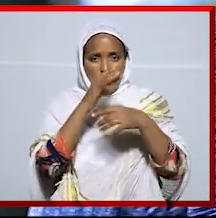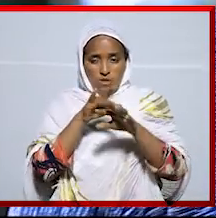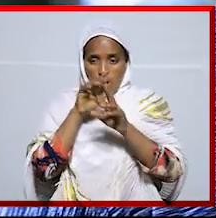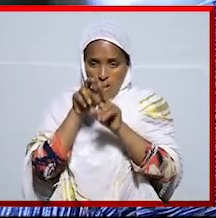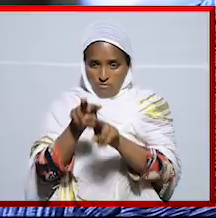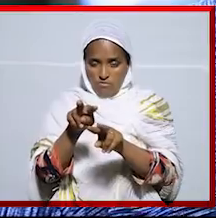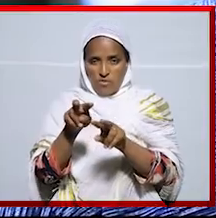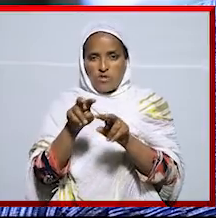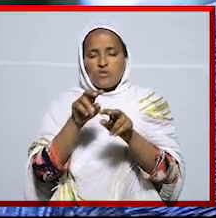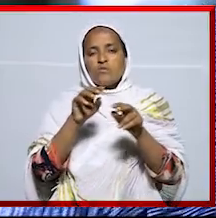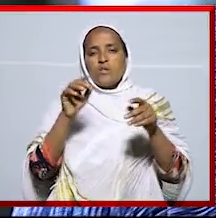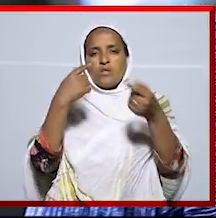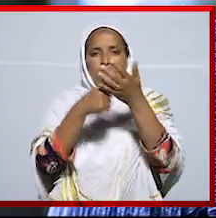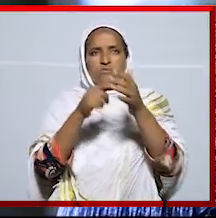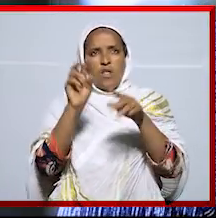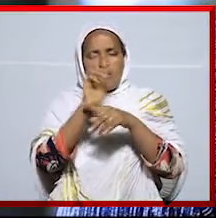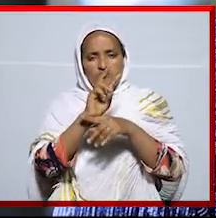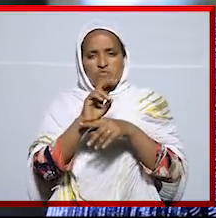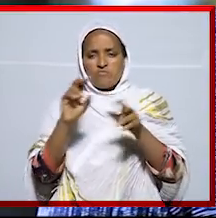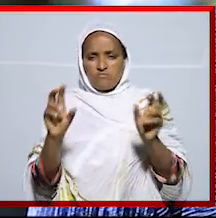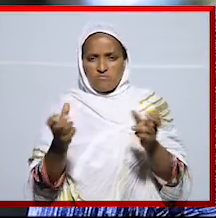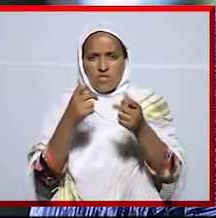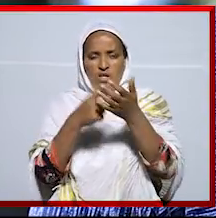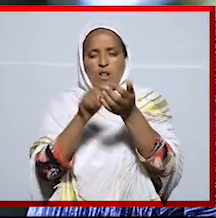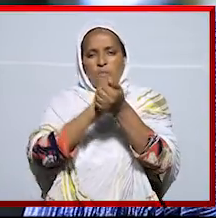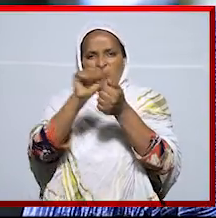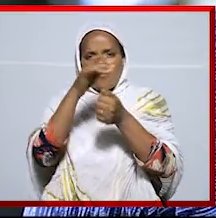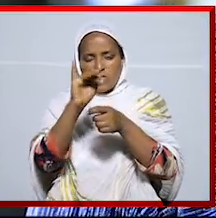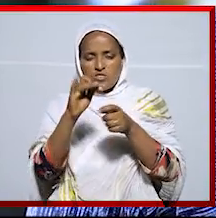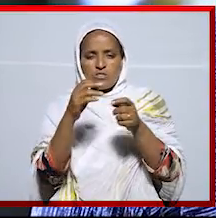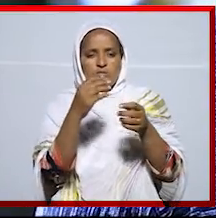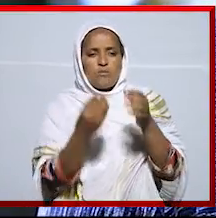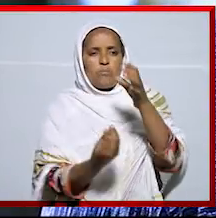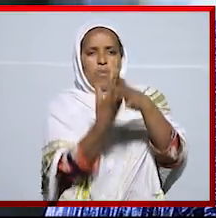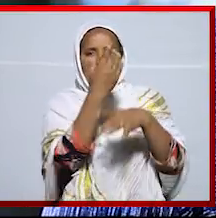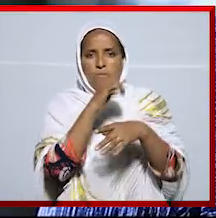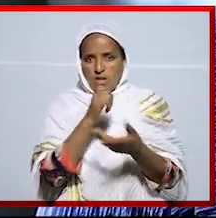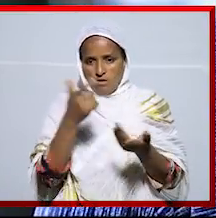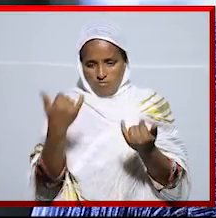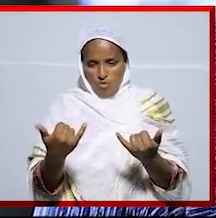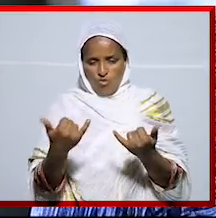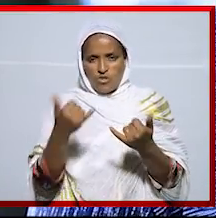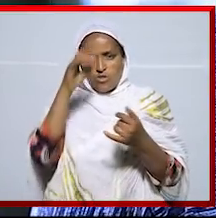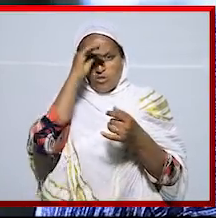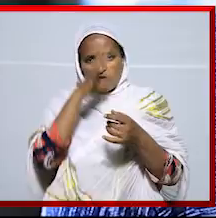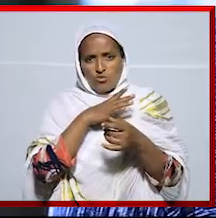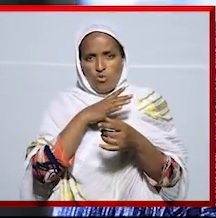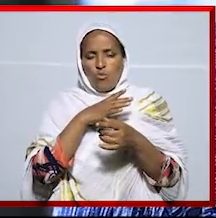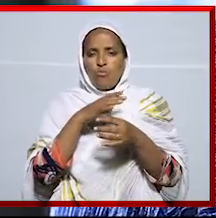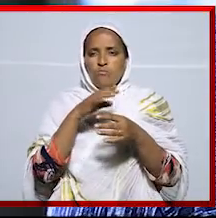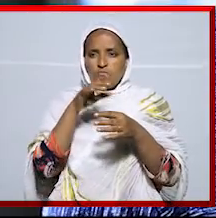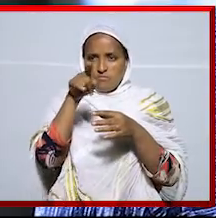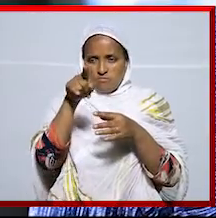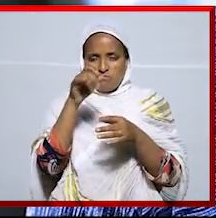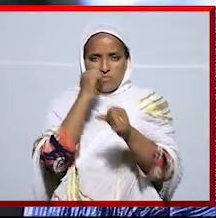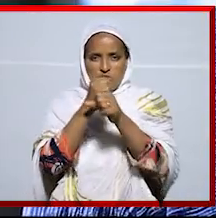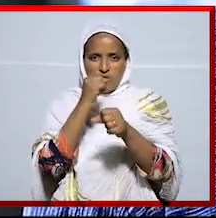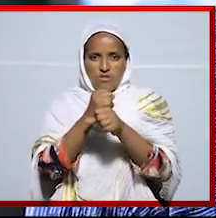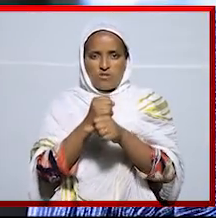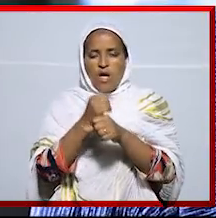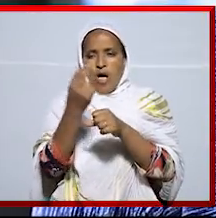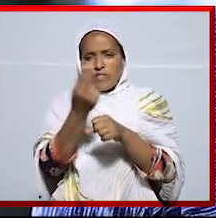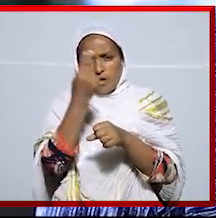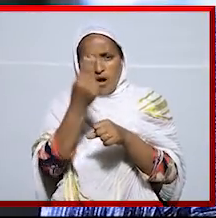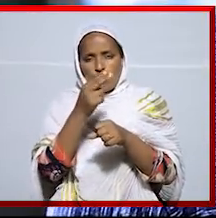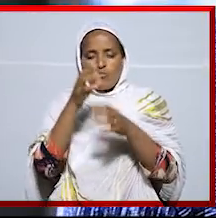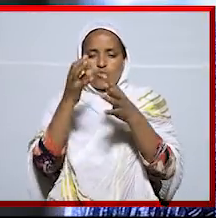ሁኔታ ስንመለከተው ሶሻል ሚዲያ ለኛ ሀገር እንደ መጥፊያ እንጂ እንደ መልሚያ እየተጠቀምን አይደለም። ስለዚህ ሰውየው ላይ ነው መሰራት ያለበት፣